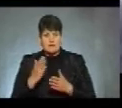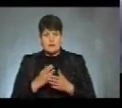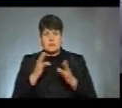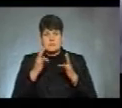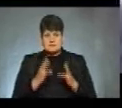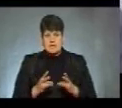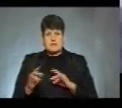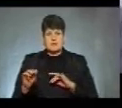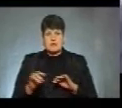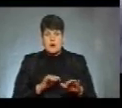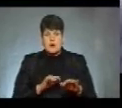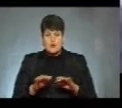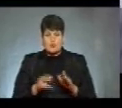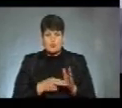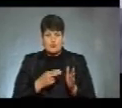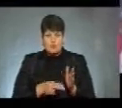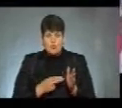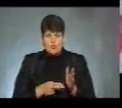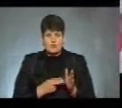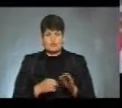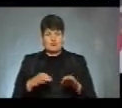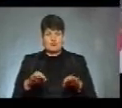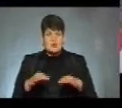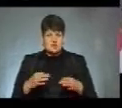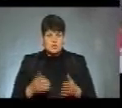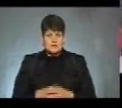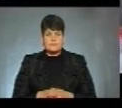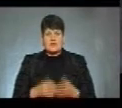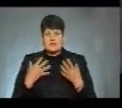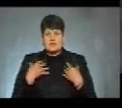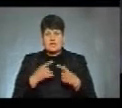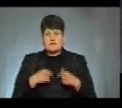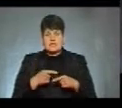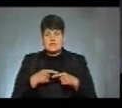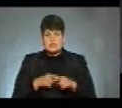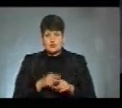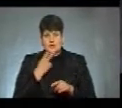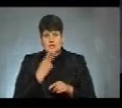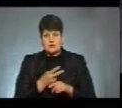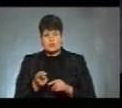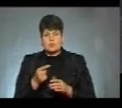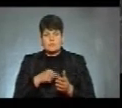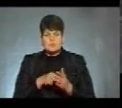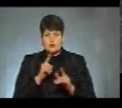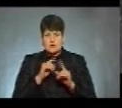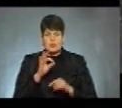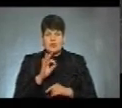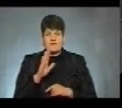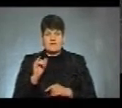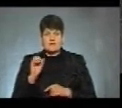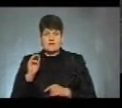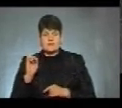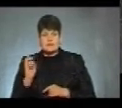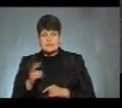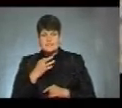для руху потягів, для руху цих машин. Начальник відділу технічного нагляду Тернопільської міської ради Олег Вітик повідомив, що